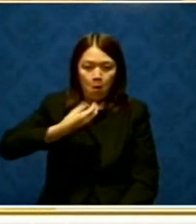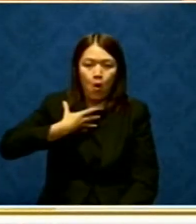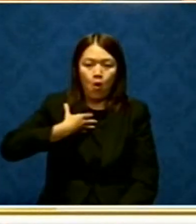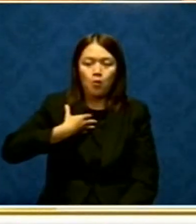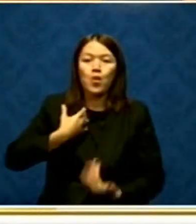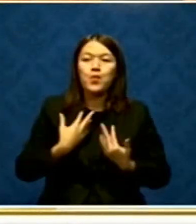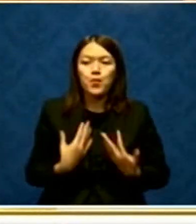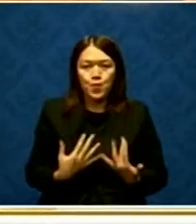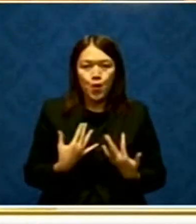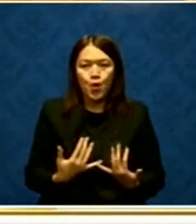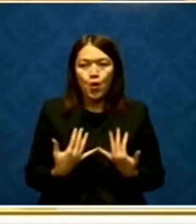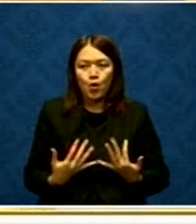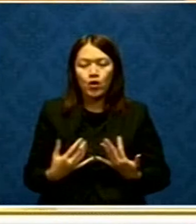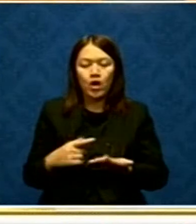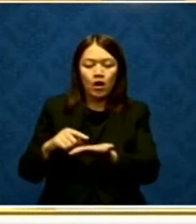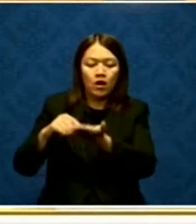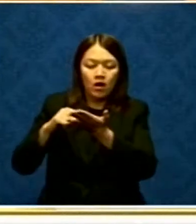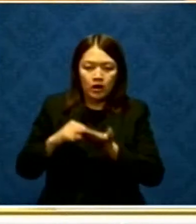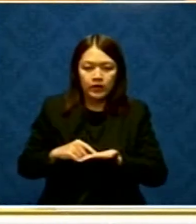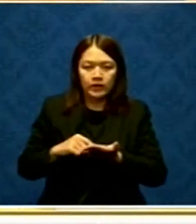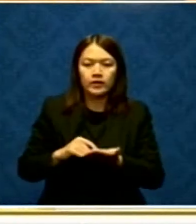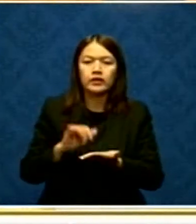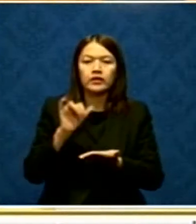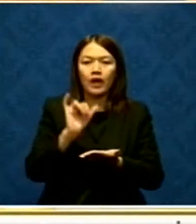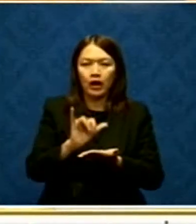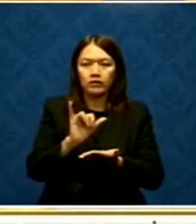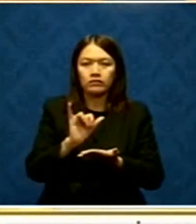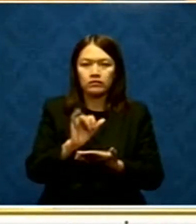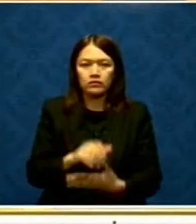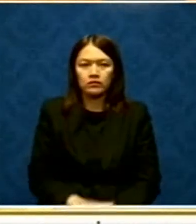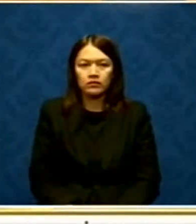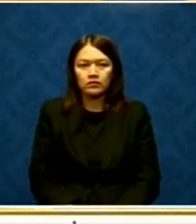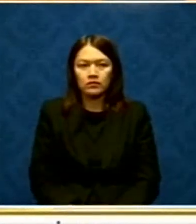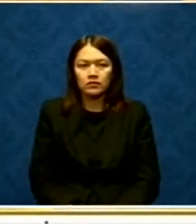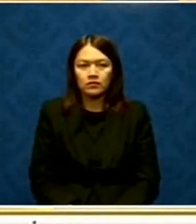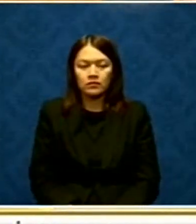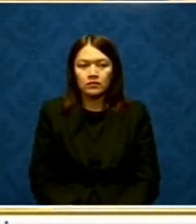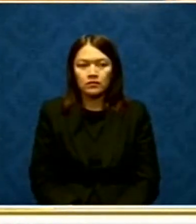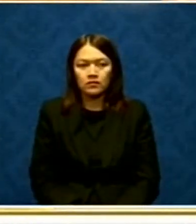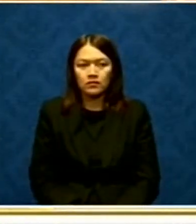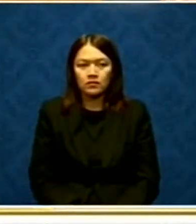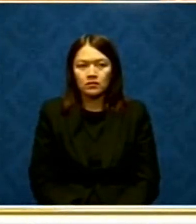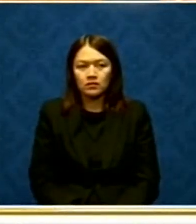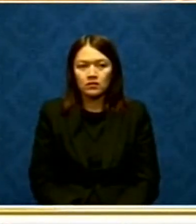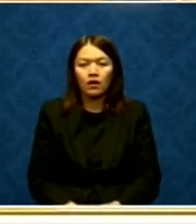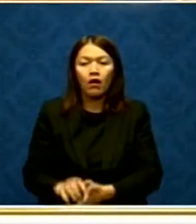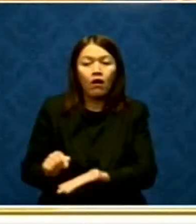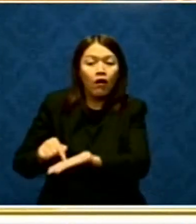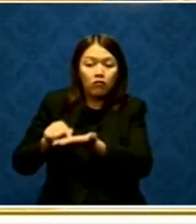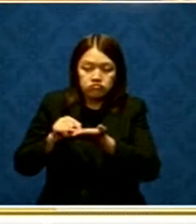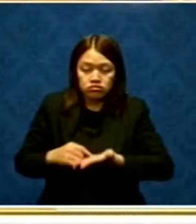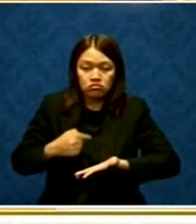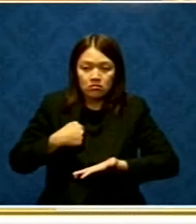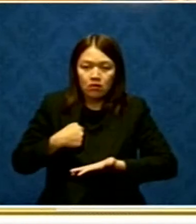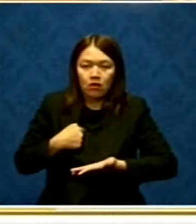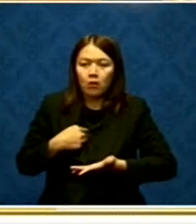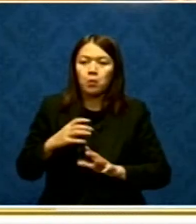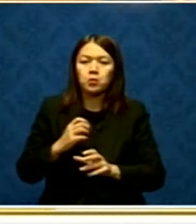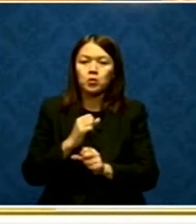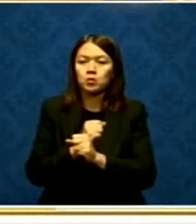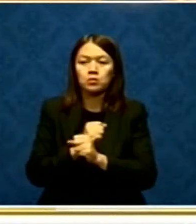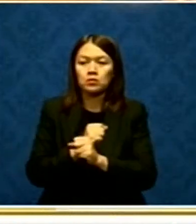ผมก็รออยู่นะครับตอนนี้ยังมาไม่ถึงผมเพราะฉะนั้นถ้าเรื่องยังมาไม่ถึงผมเนี่ยผมจะไปด่วนสรุปว่